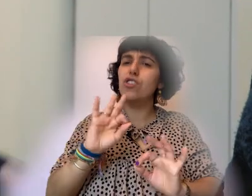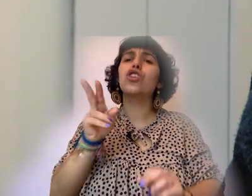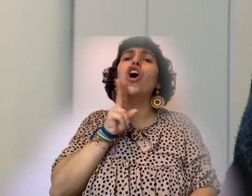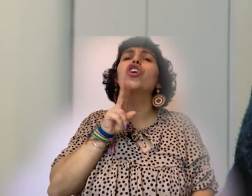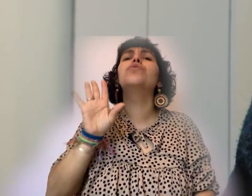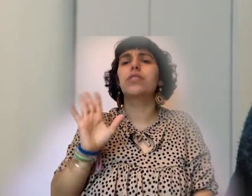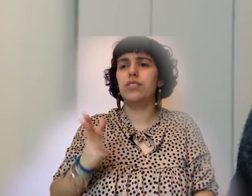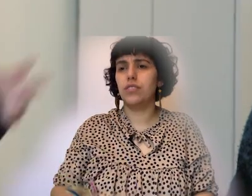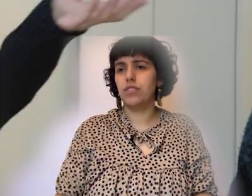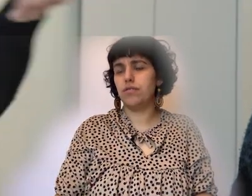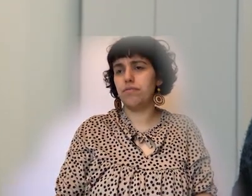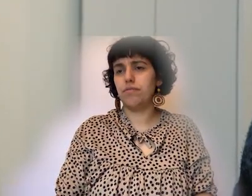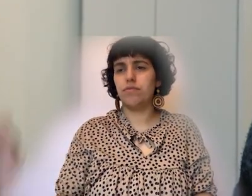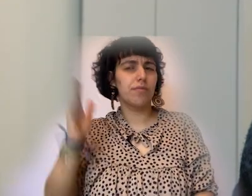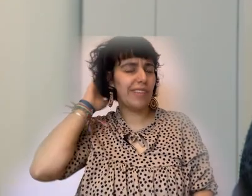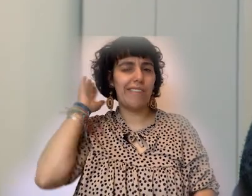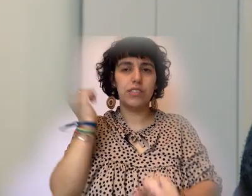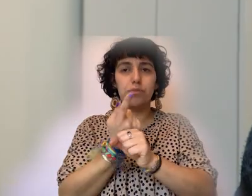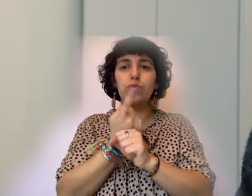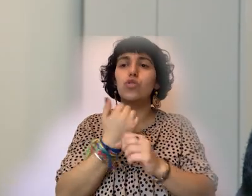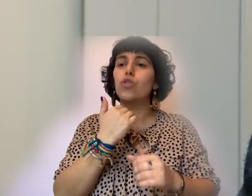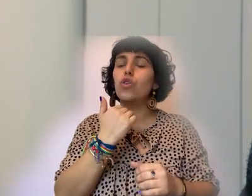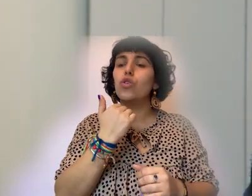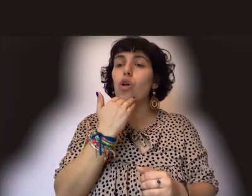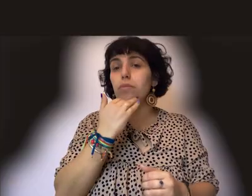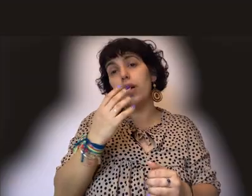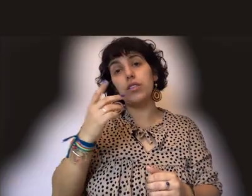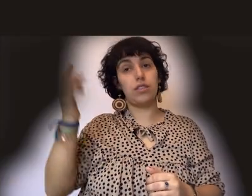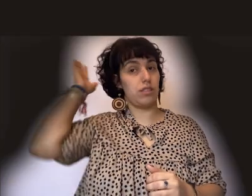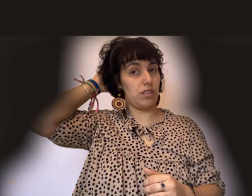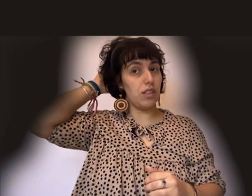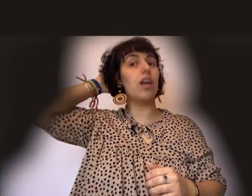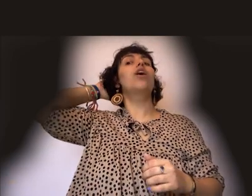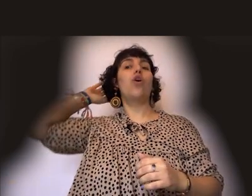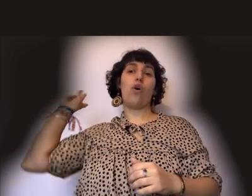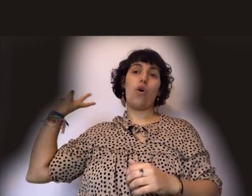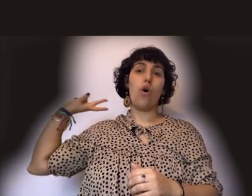veya çenesine bir vuruş yapmış oluyorsun düşüne kırabilirim Bu da benim için iyi olur